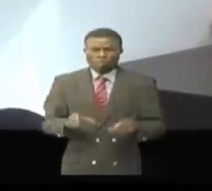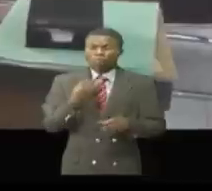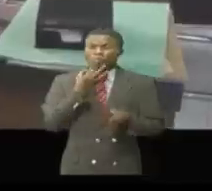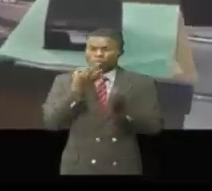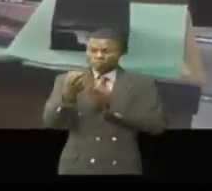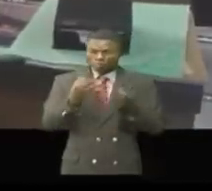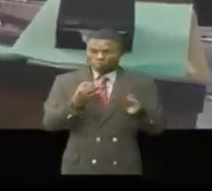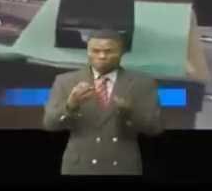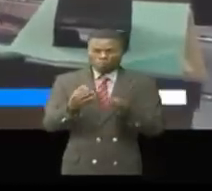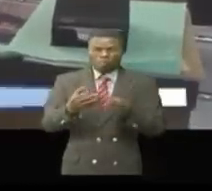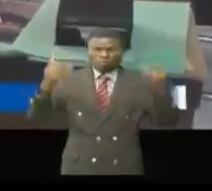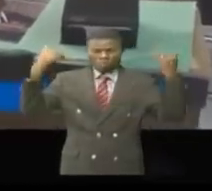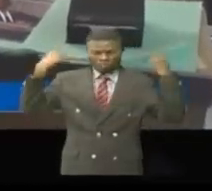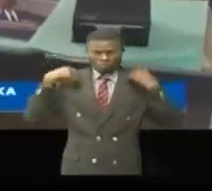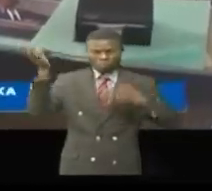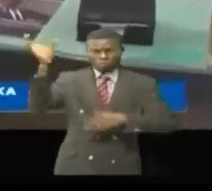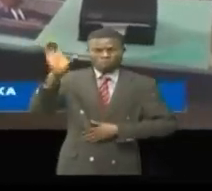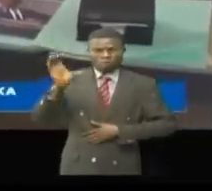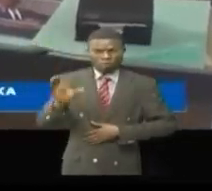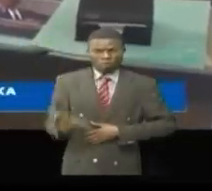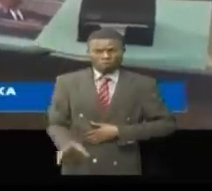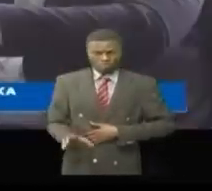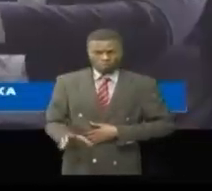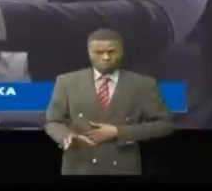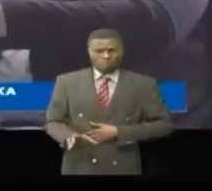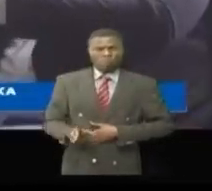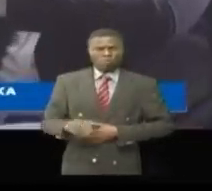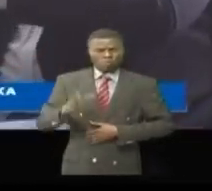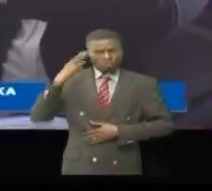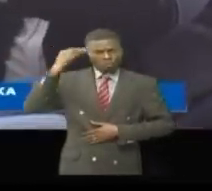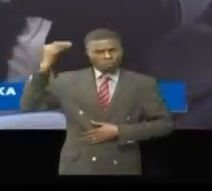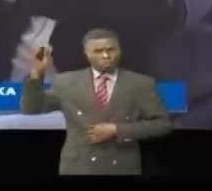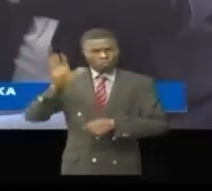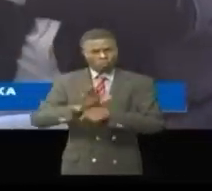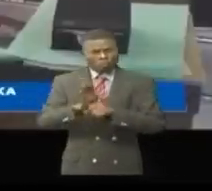que les autorités du Congo central inspirent de plus en plus